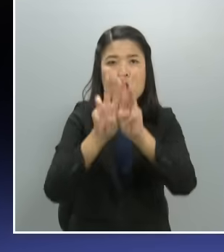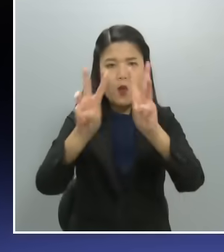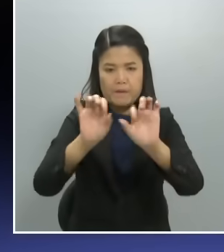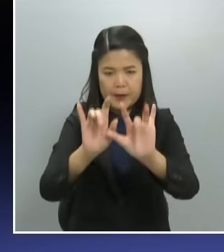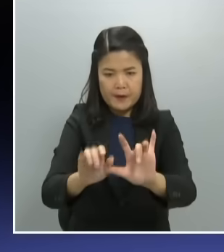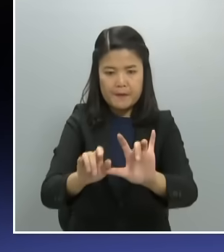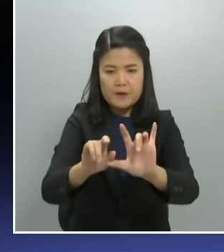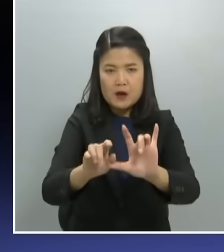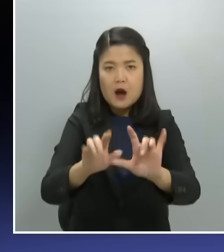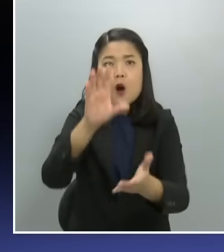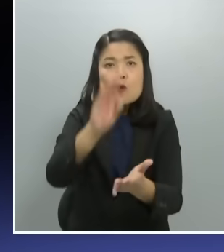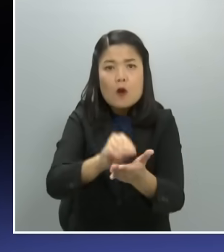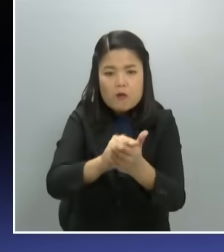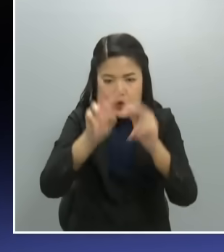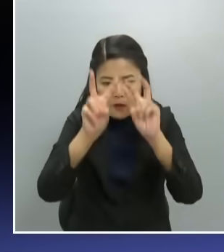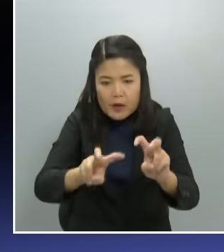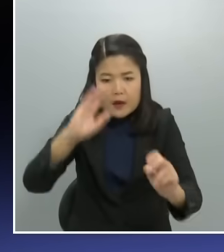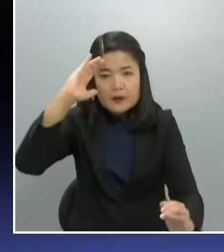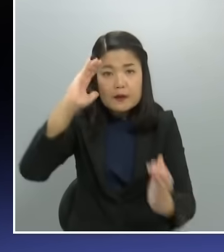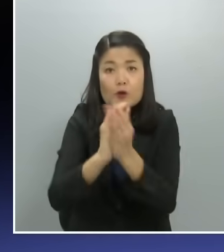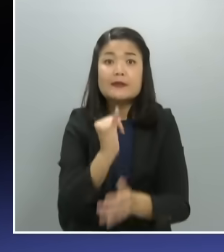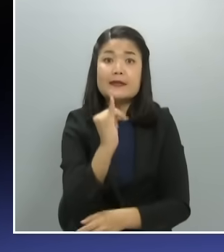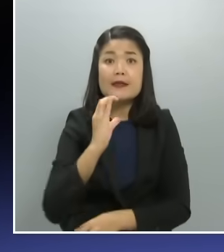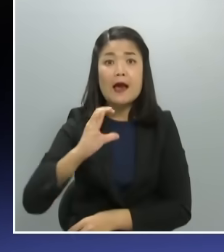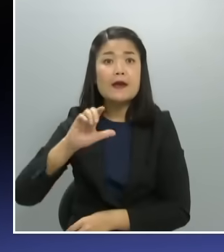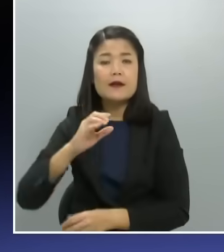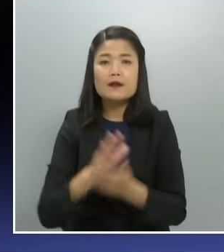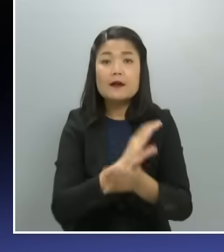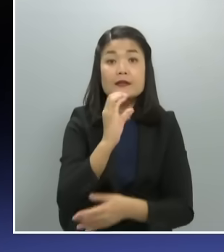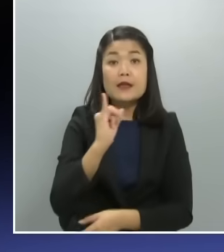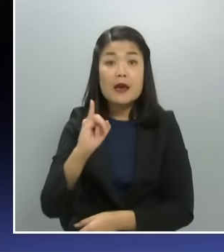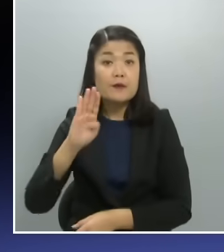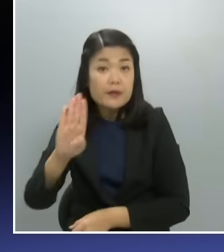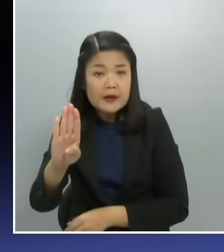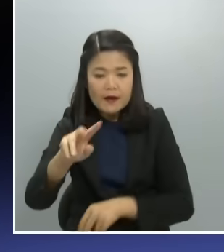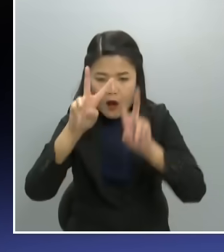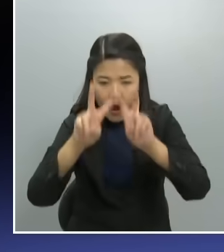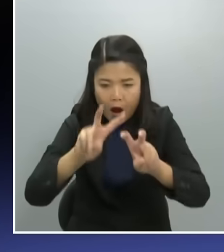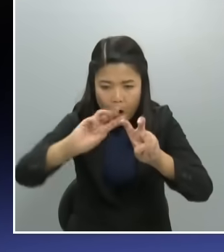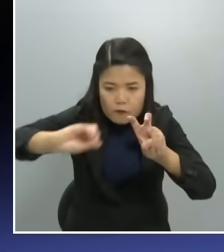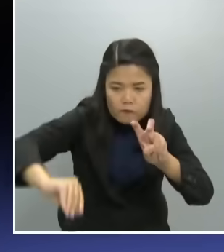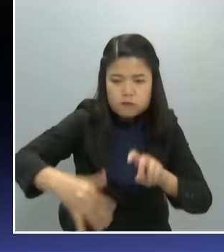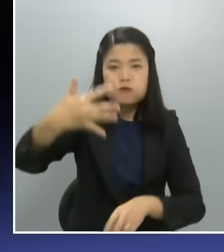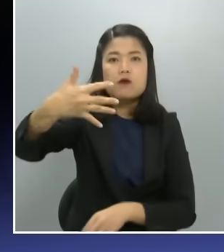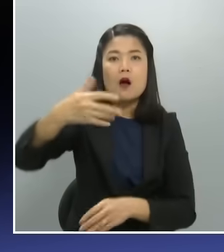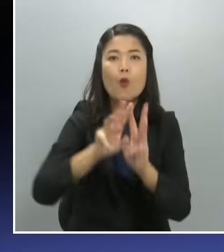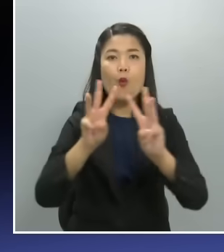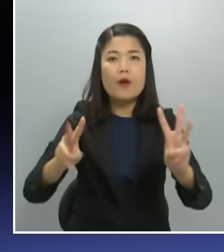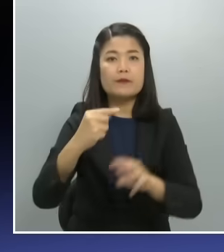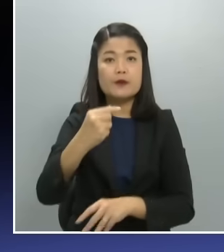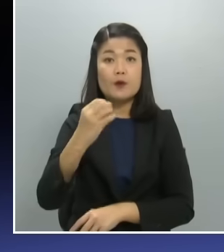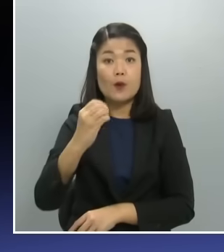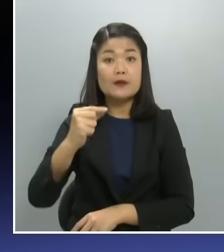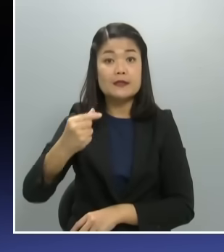ไซเบอร์เพราะต้องการแจ้งความออนไลน์ว่าถูกหลอกซื้อคูปองเกมน้องก็เซิร์ชทาง Google แล้วก็ไปเจ